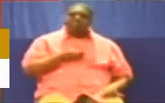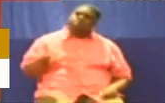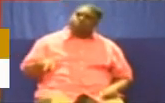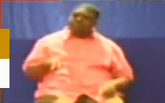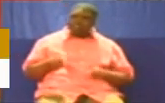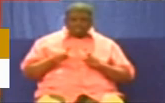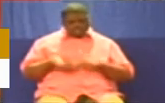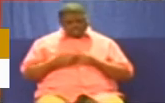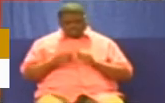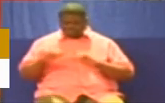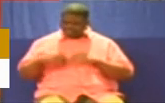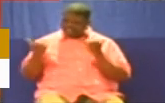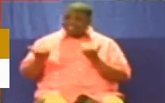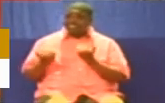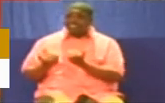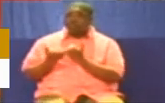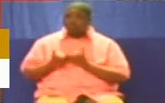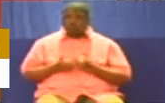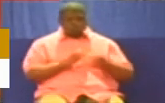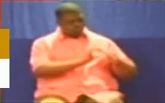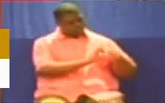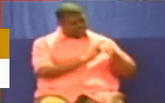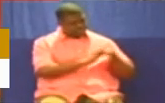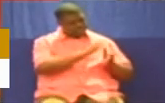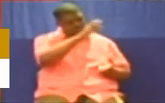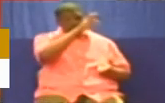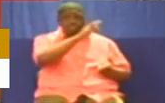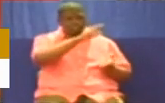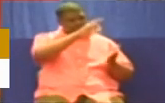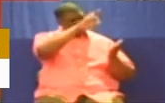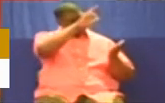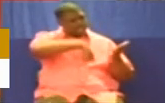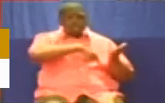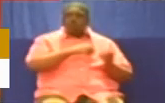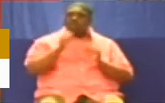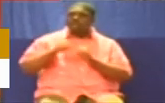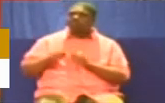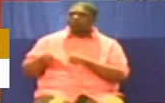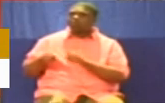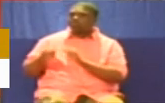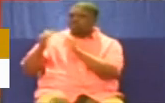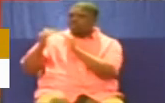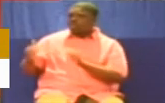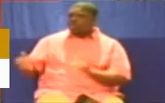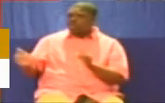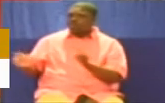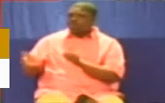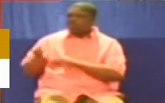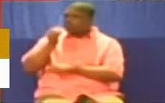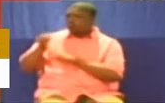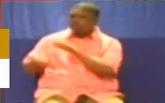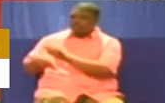lakini chama cha ushirika baada ya kusajiliwa, lazima pia pawepo na gara lililosajiliwa na ambalo lina